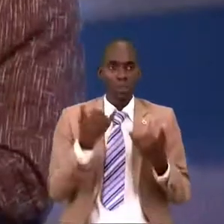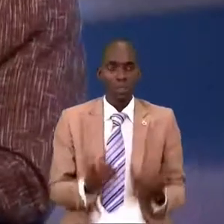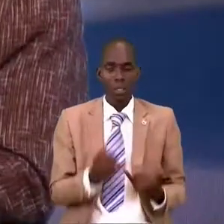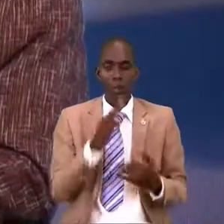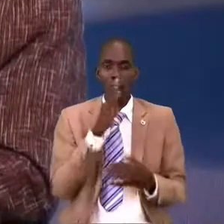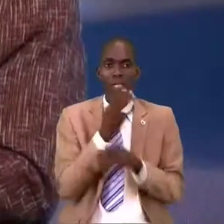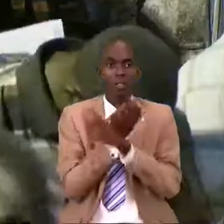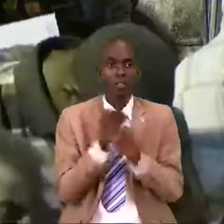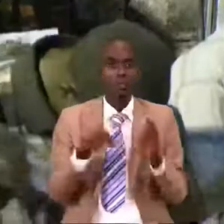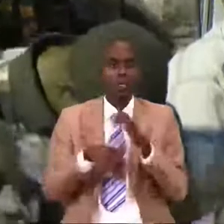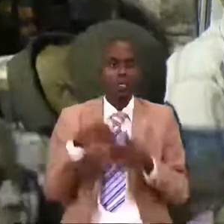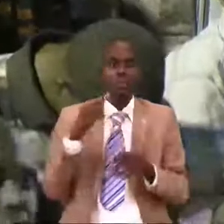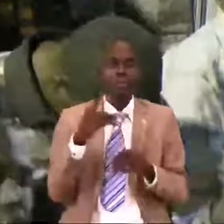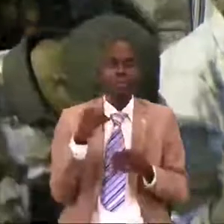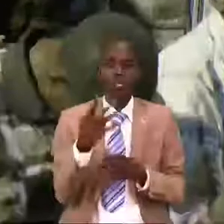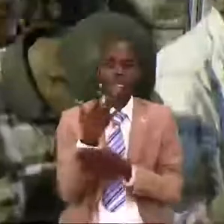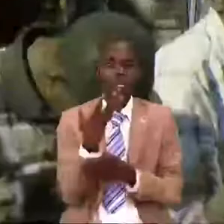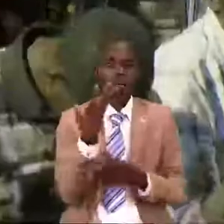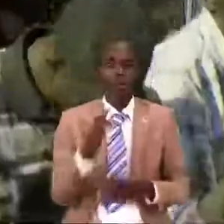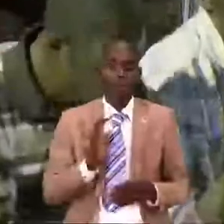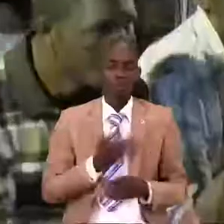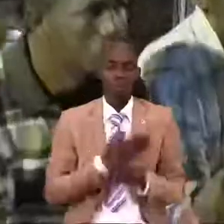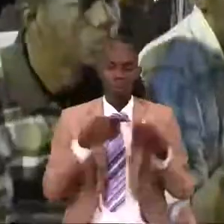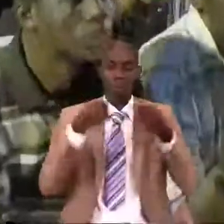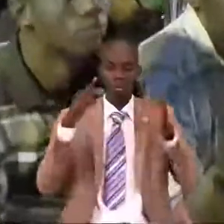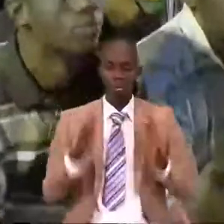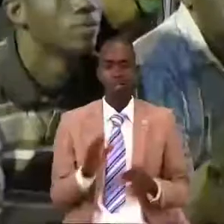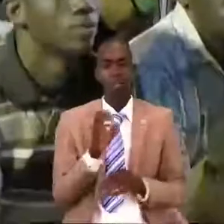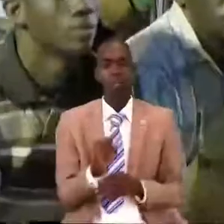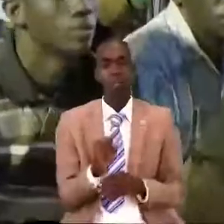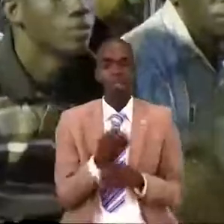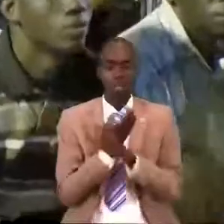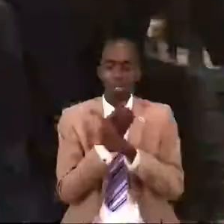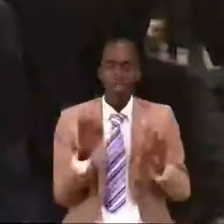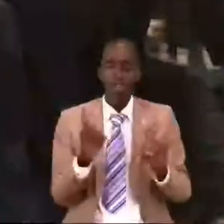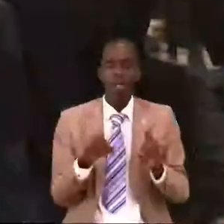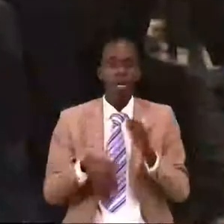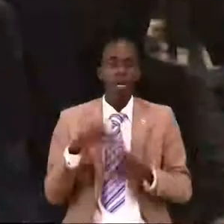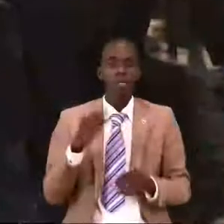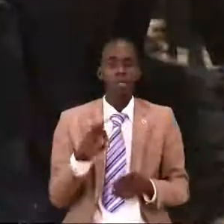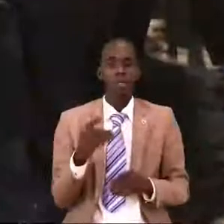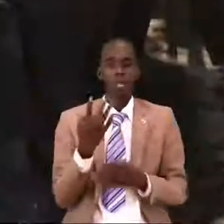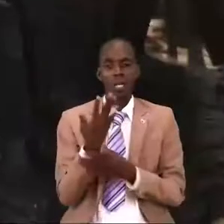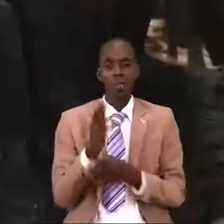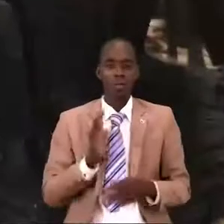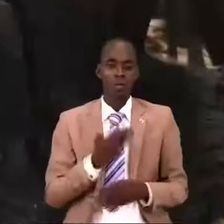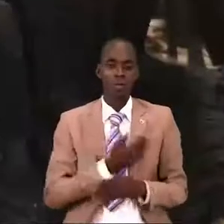délivrés de la main de nos ennemis, délivrés de la main de nos